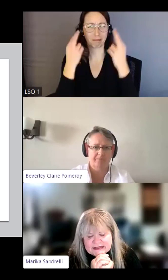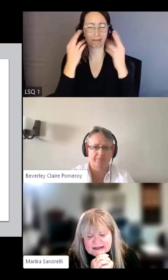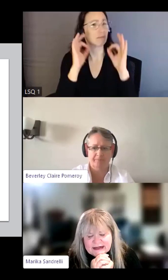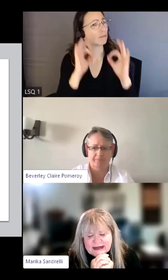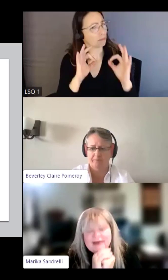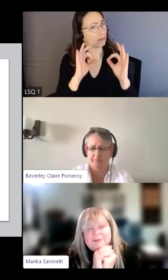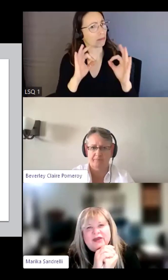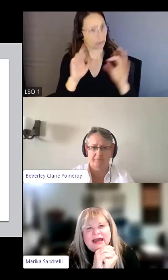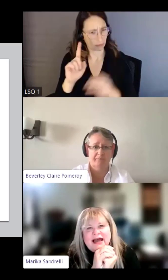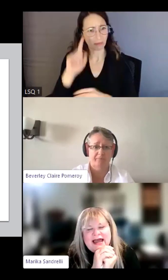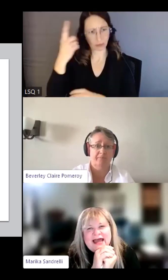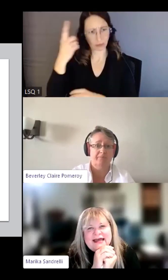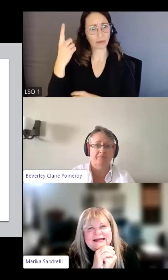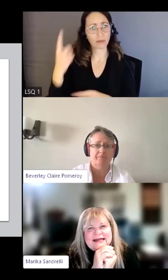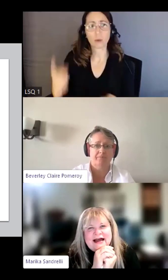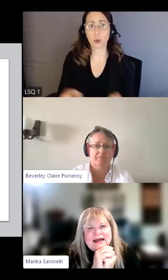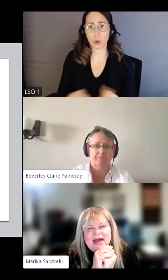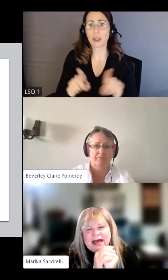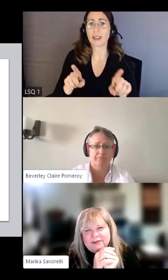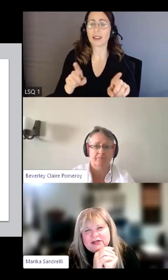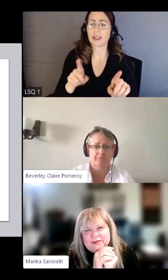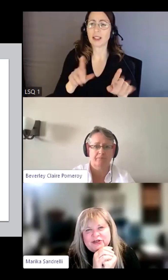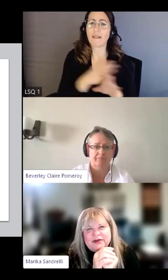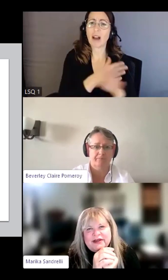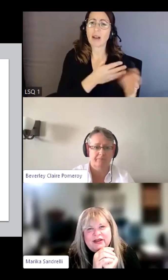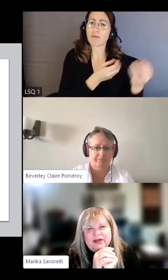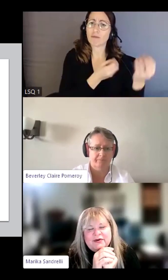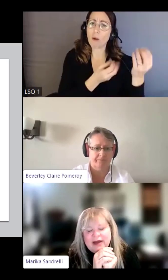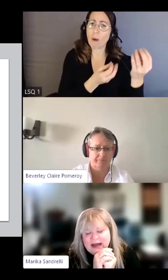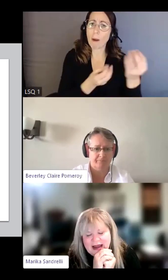et la reconnaissance territoriale notamment.